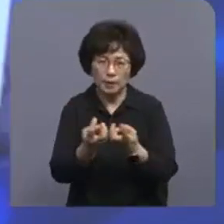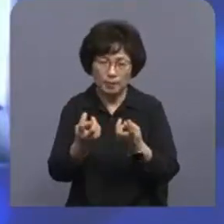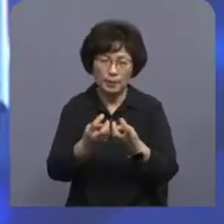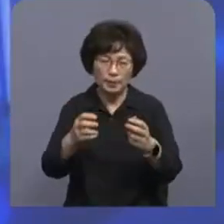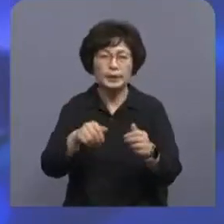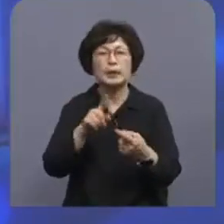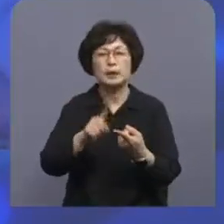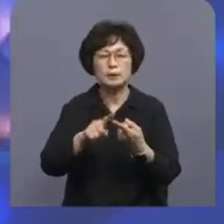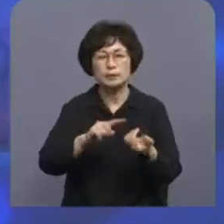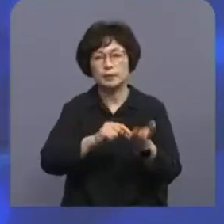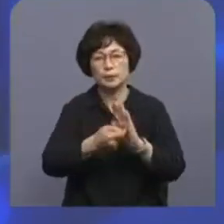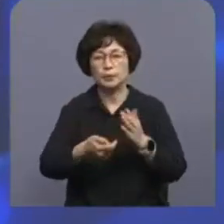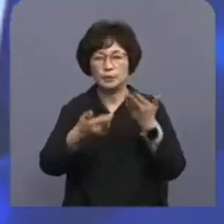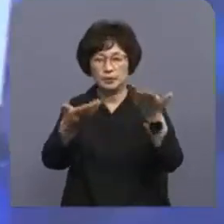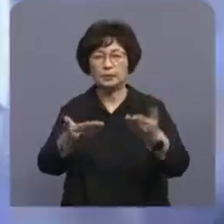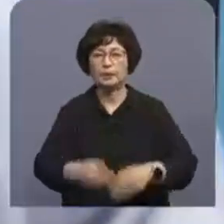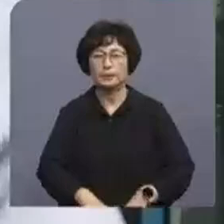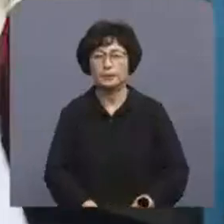보도합니다.